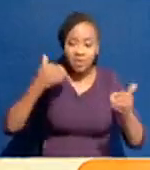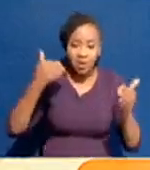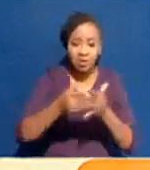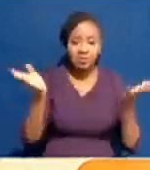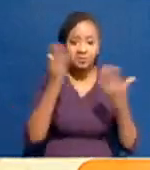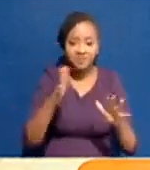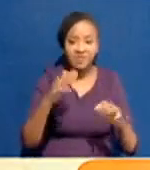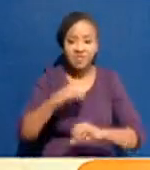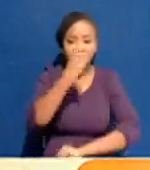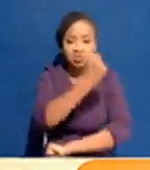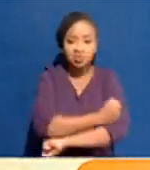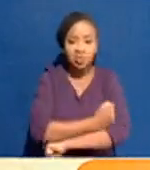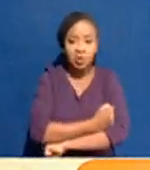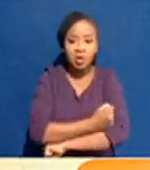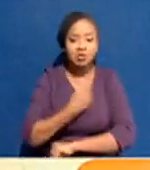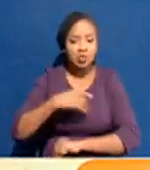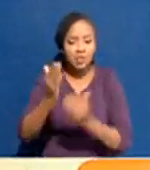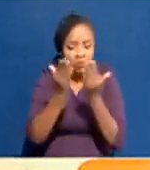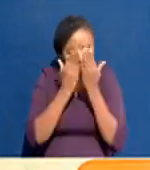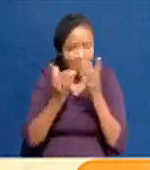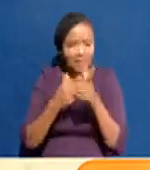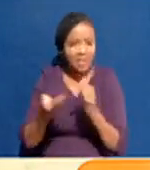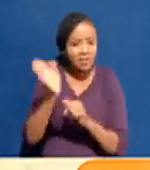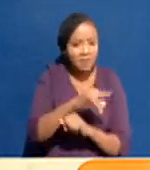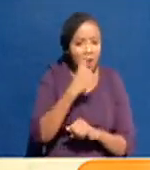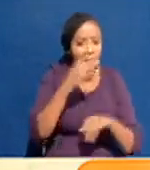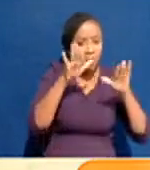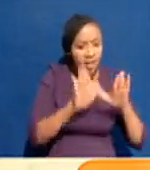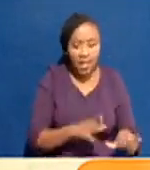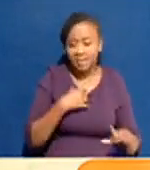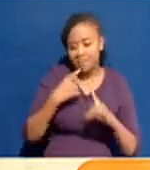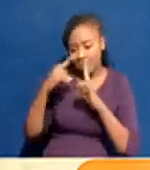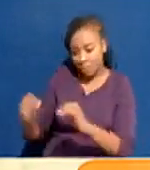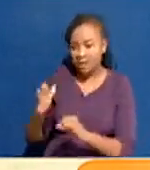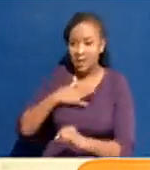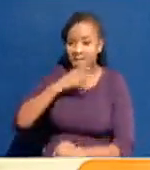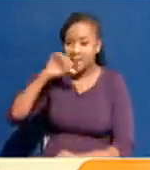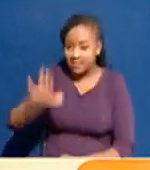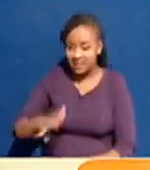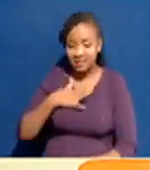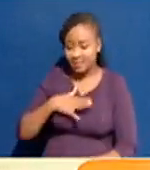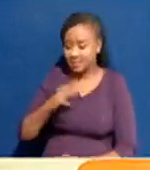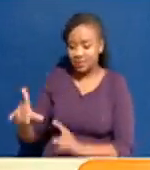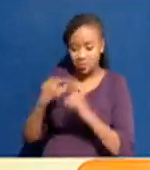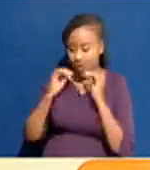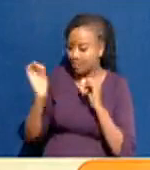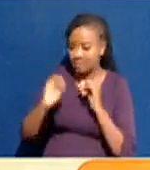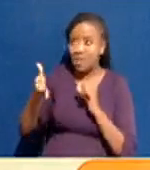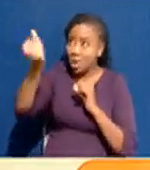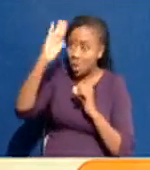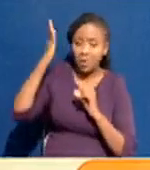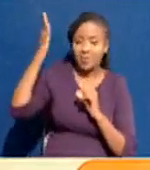shule, sinasoma tu alafu nikuje nikae. Nikamwambia, kijana wangu, usiseme hivyo kwa sababu Mungu